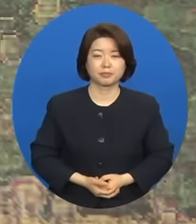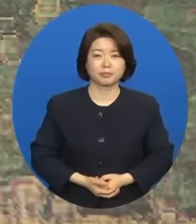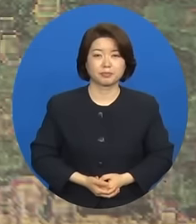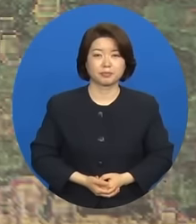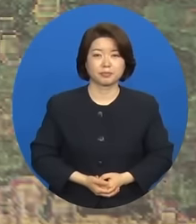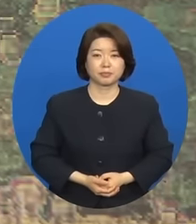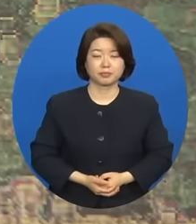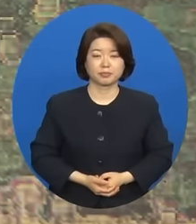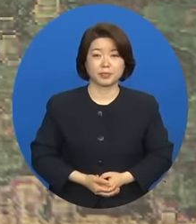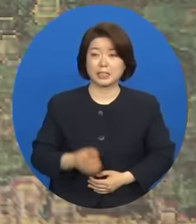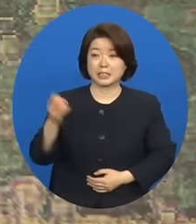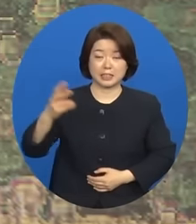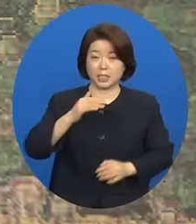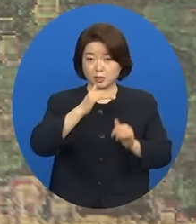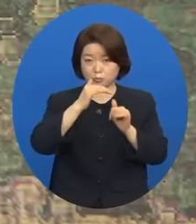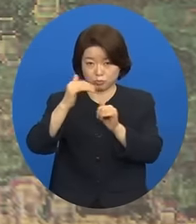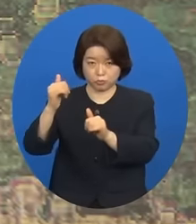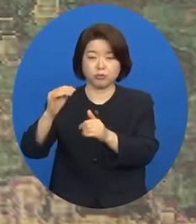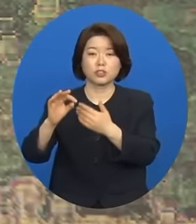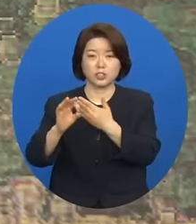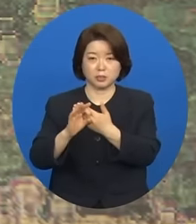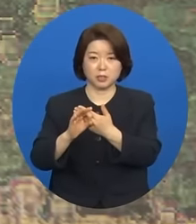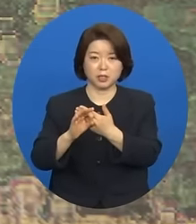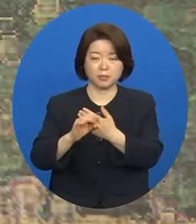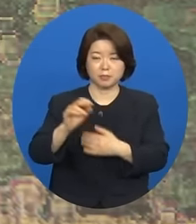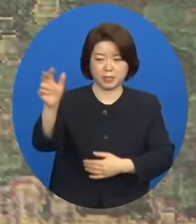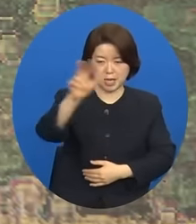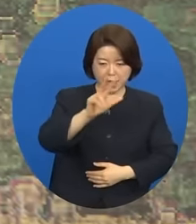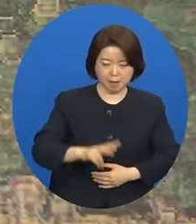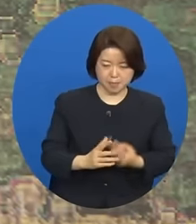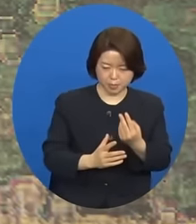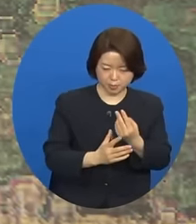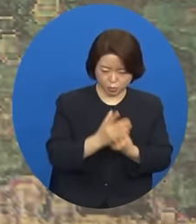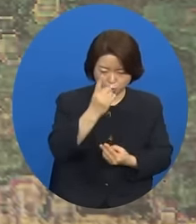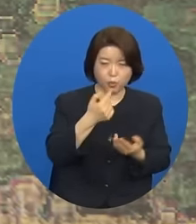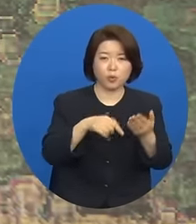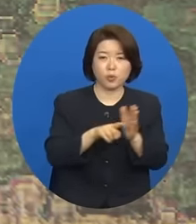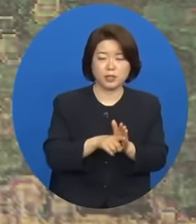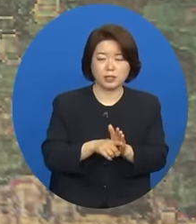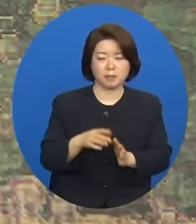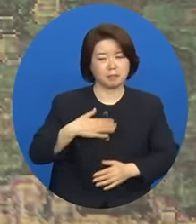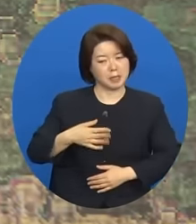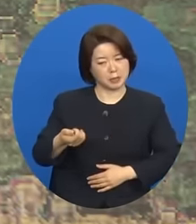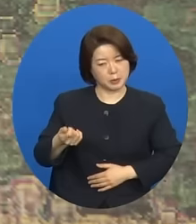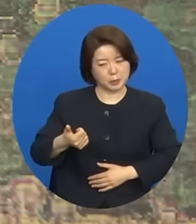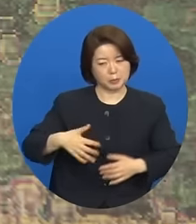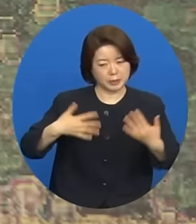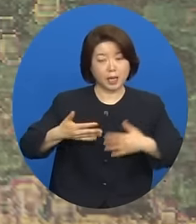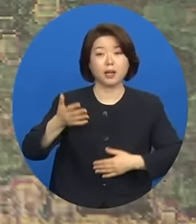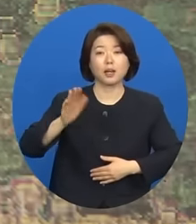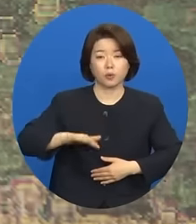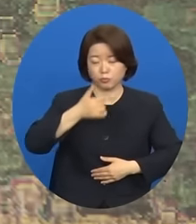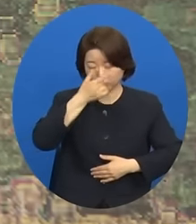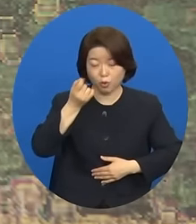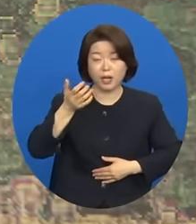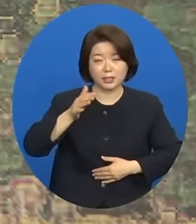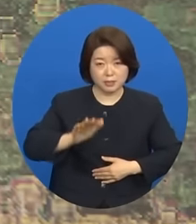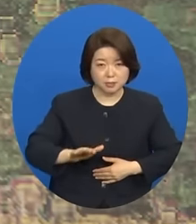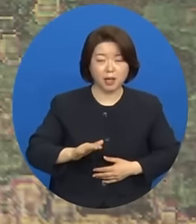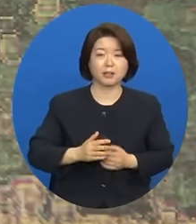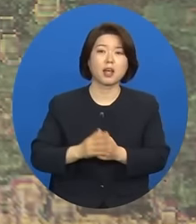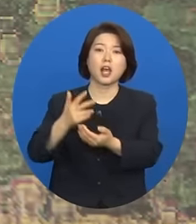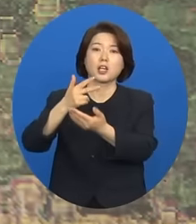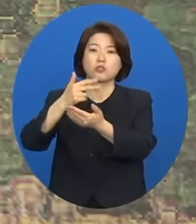저를 다시 불러주시면 한반도의 통일을 위해서 적지만 약하지만 부족하지만